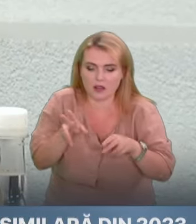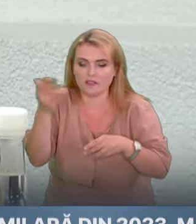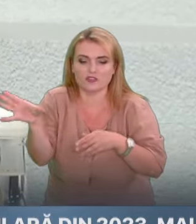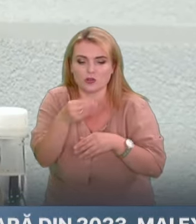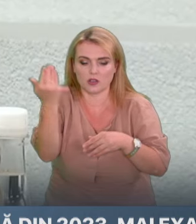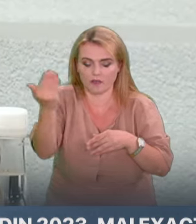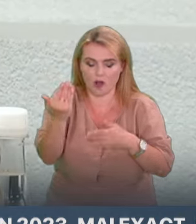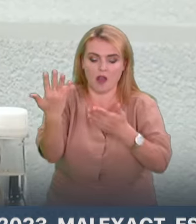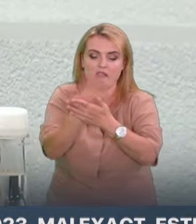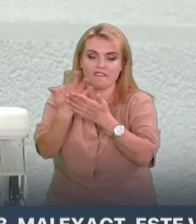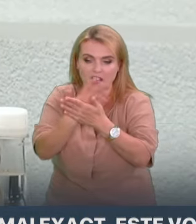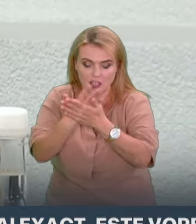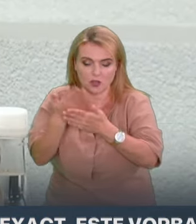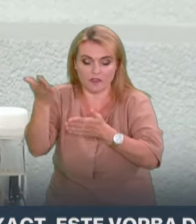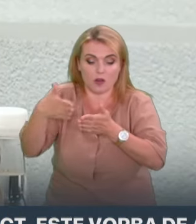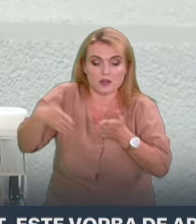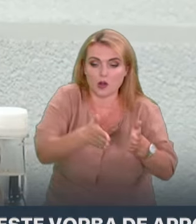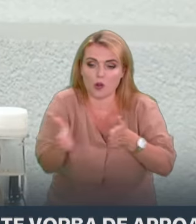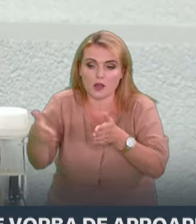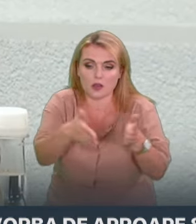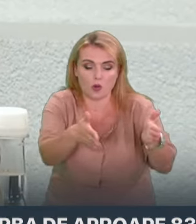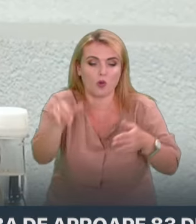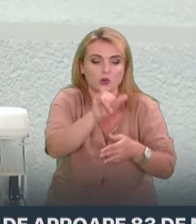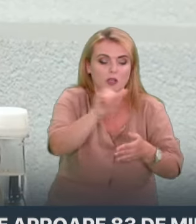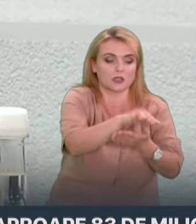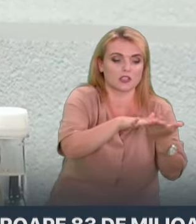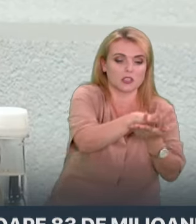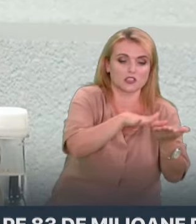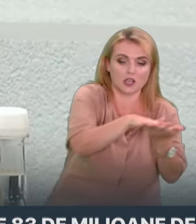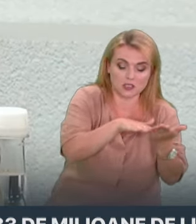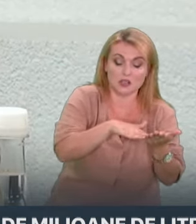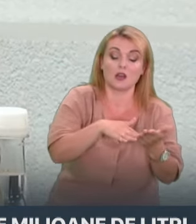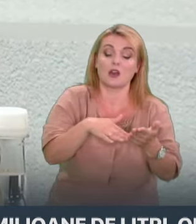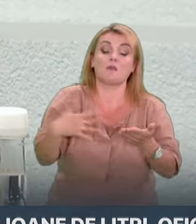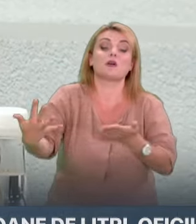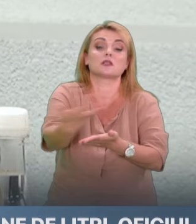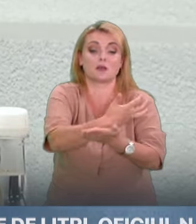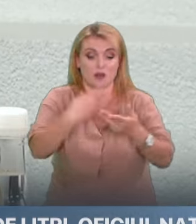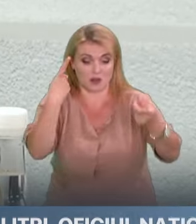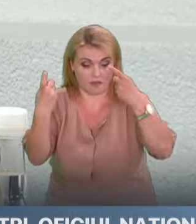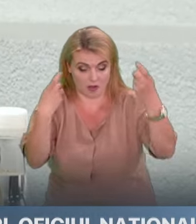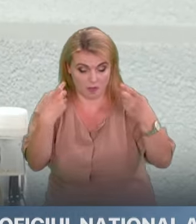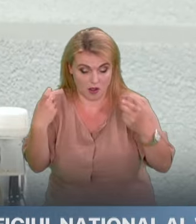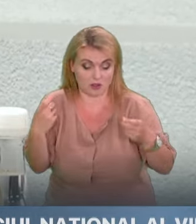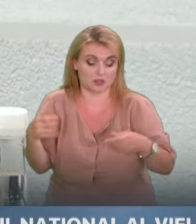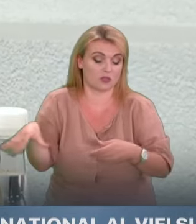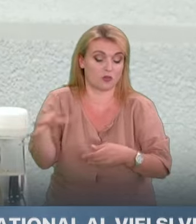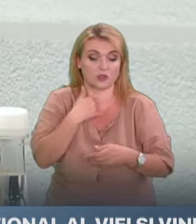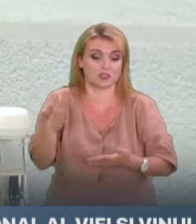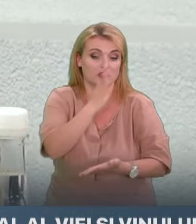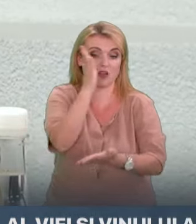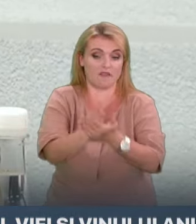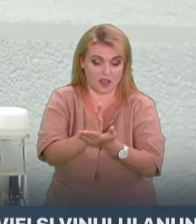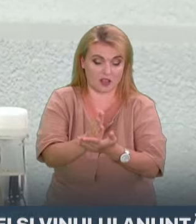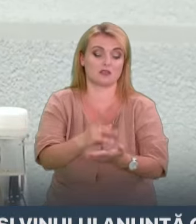din anumite raționamente tactice s-a decis ca nu spune publicului larg această informație, periclitam, exista riscul să